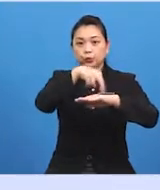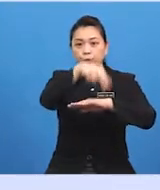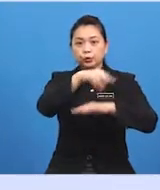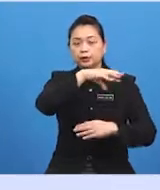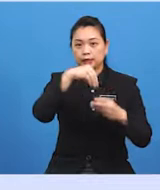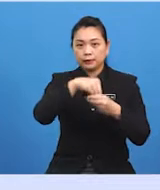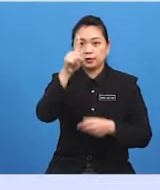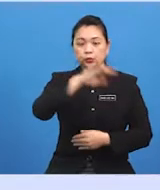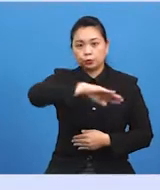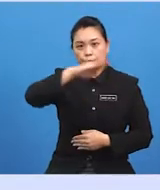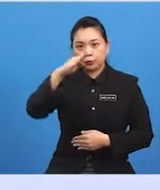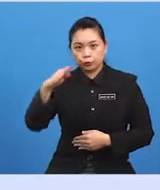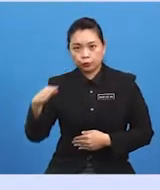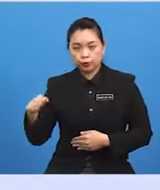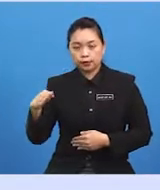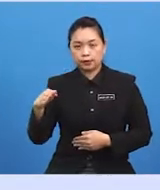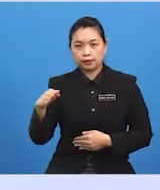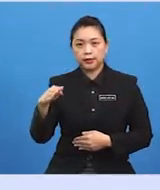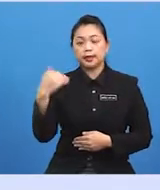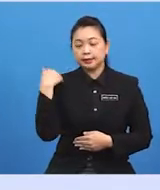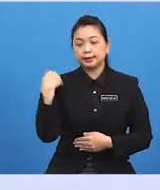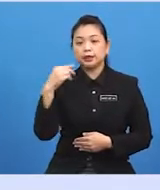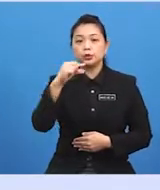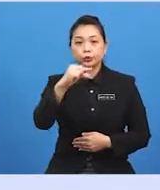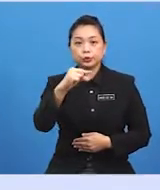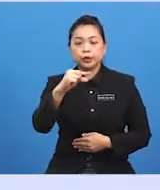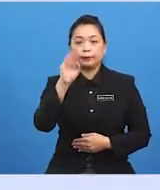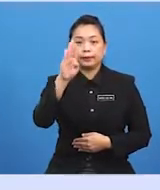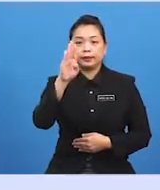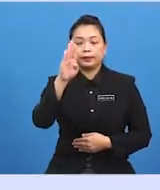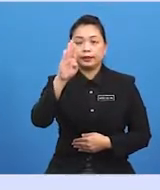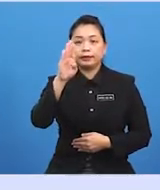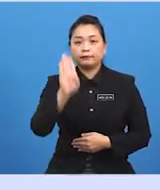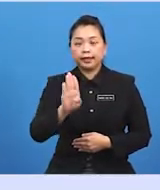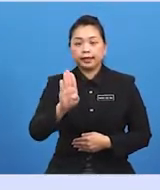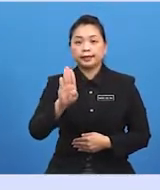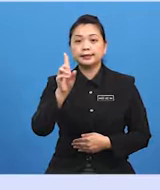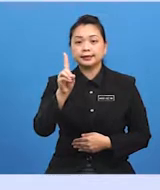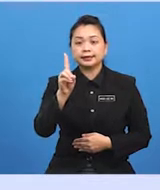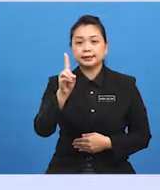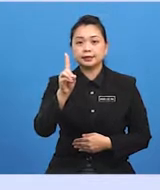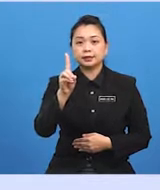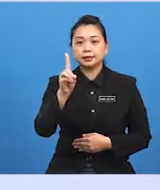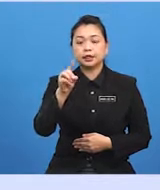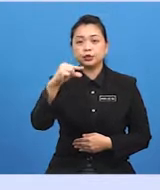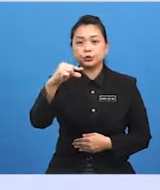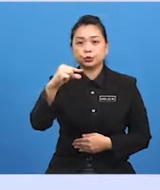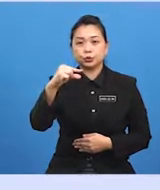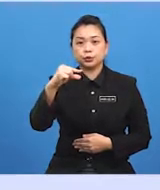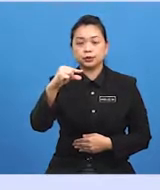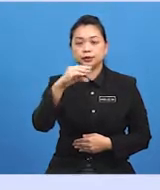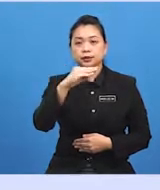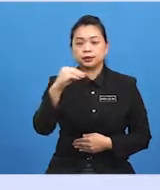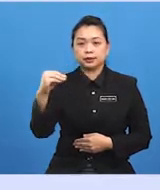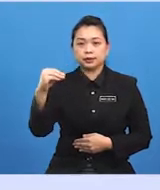Antara not-not yang akan dimainkan ialah not G, B flat, D, G,